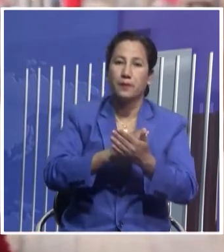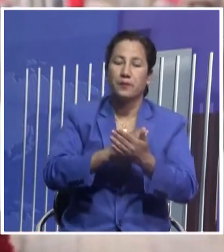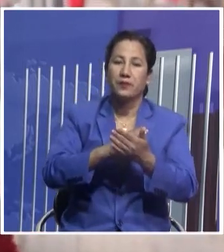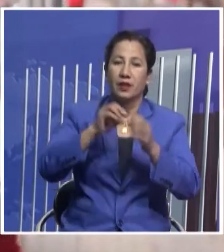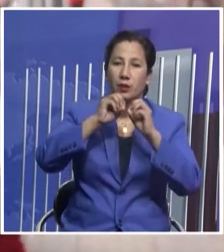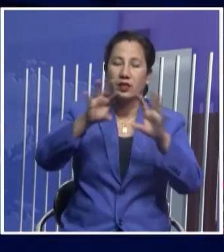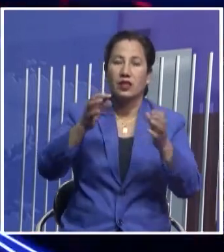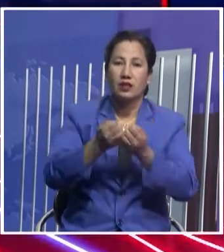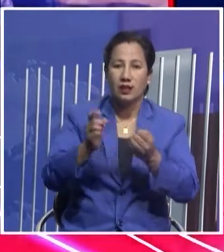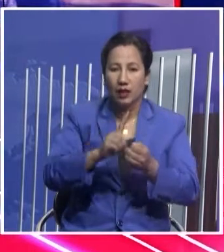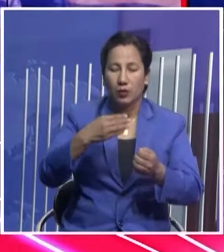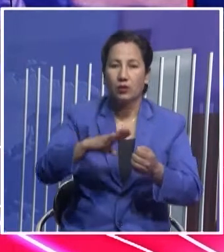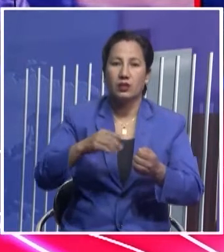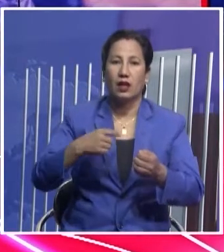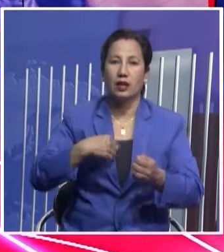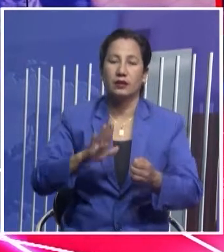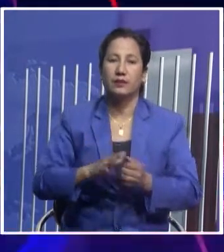हुन्छ भन्ने चाहिँ मलाई लाग्छ